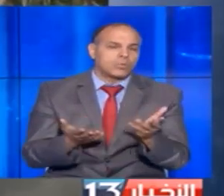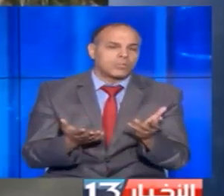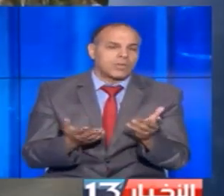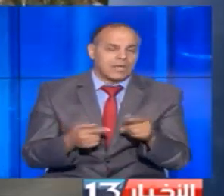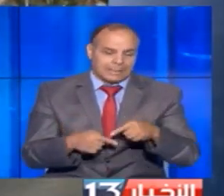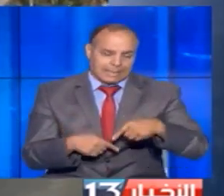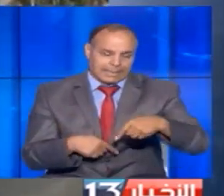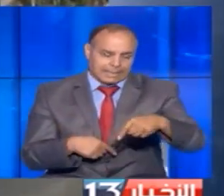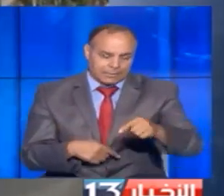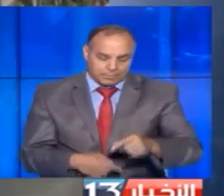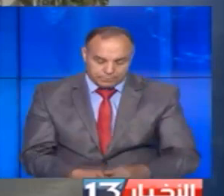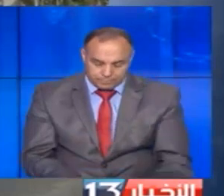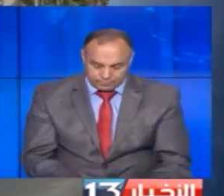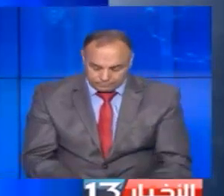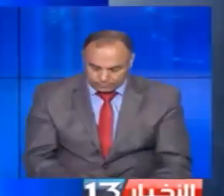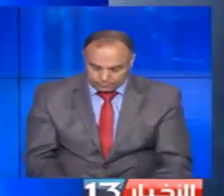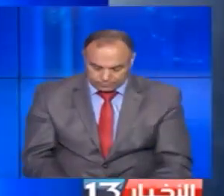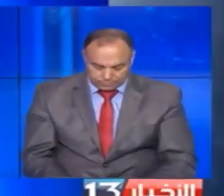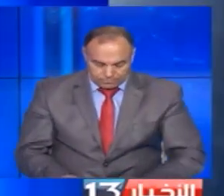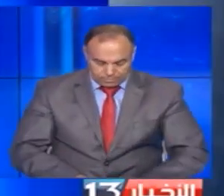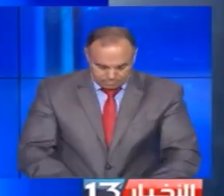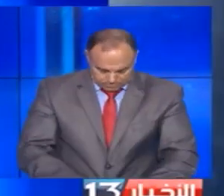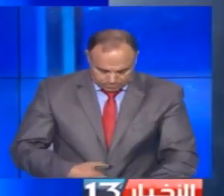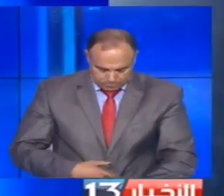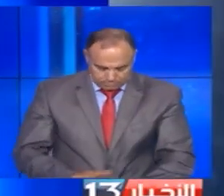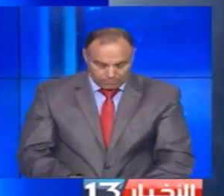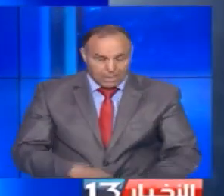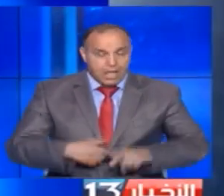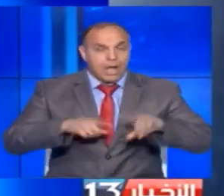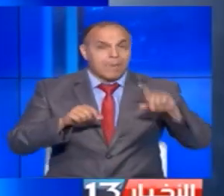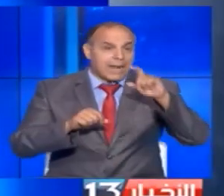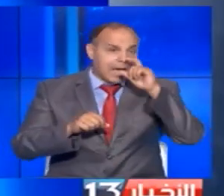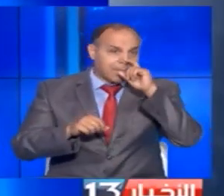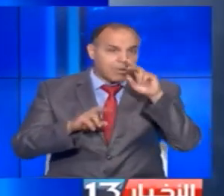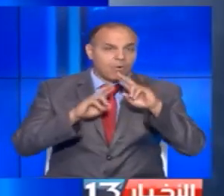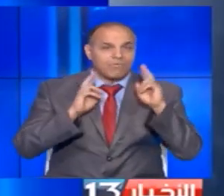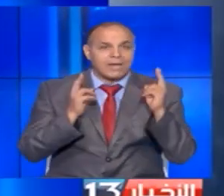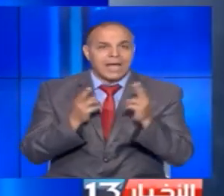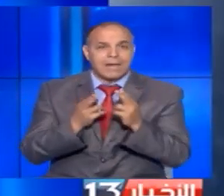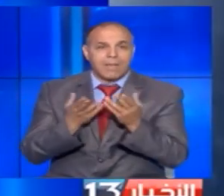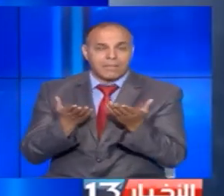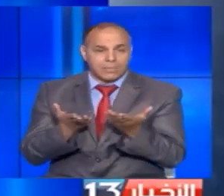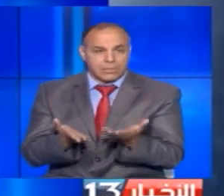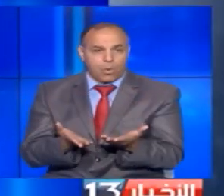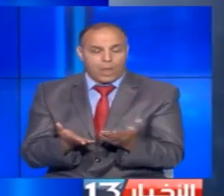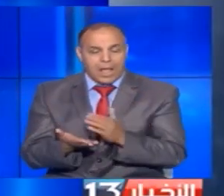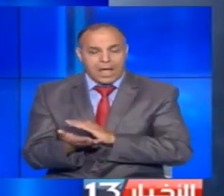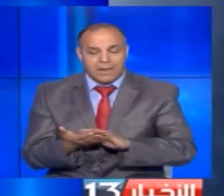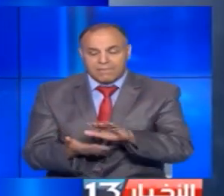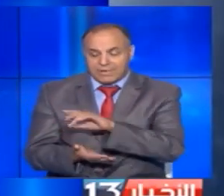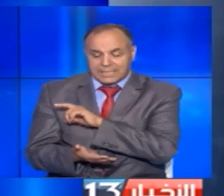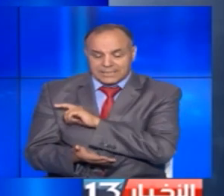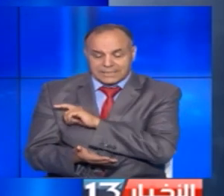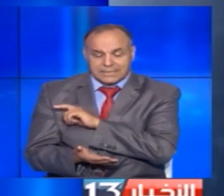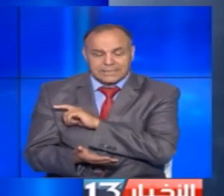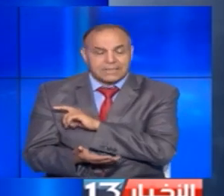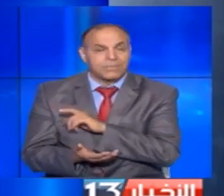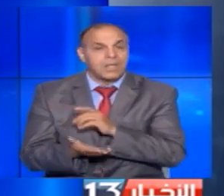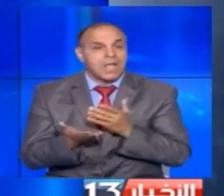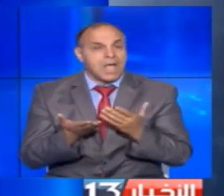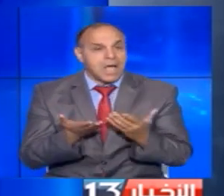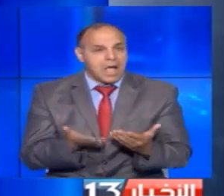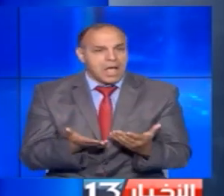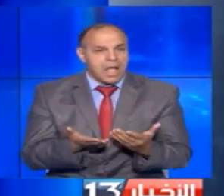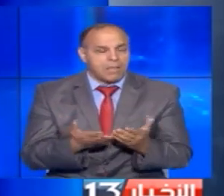الايام القادمه الاخبار العربيه والدوليه نستهلها من الاراضي الفلسطينيه المحتله حيث